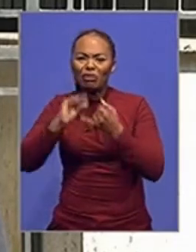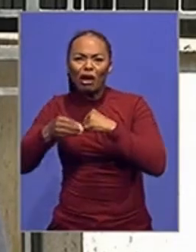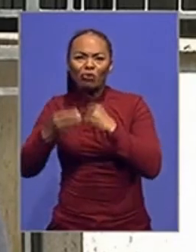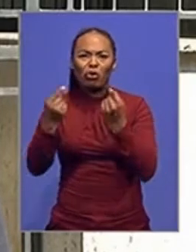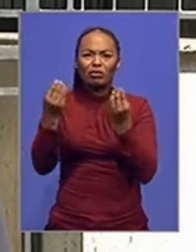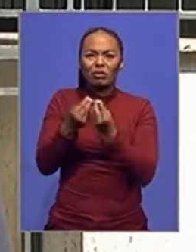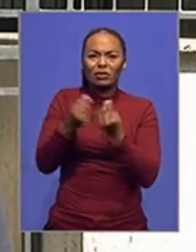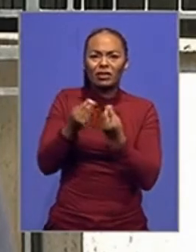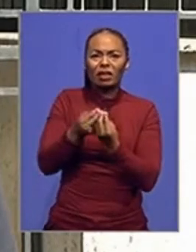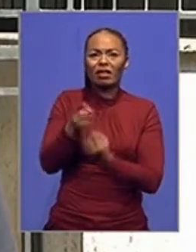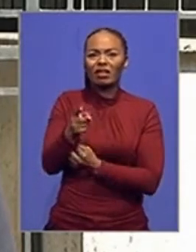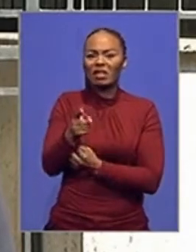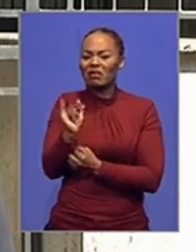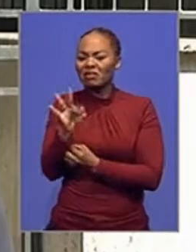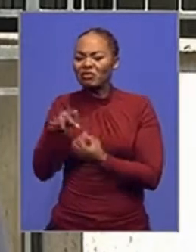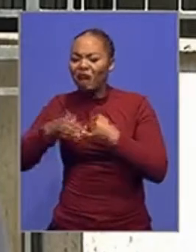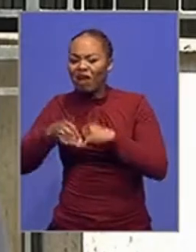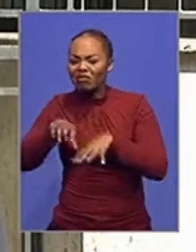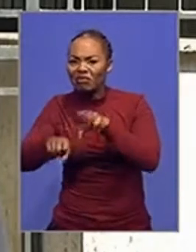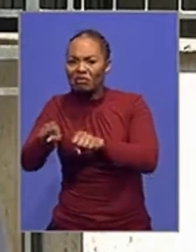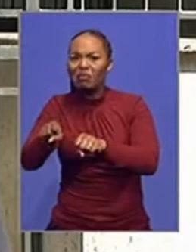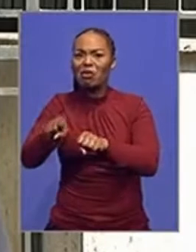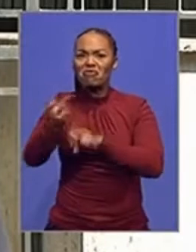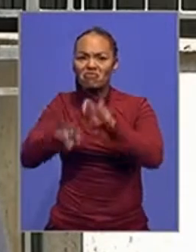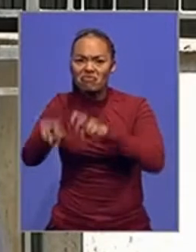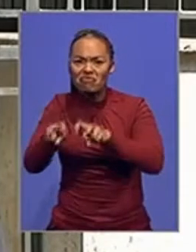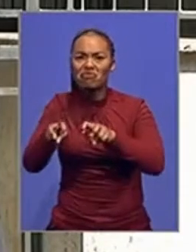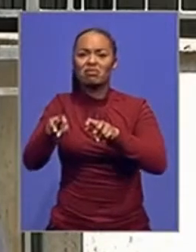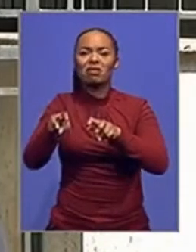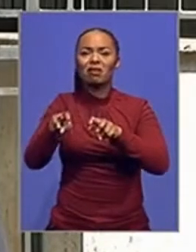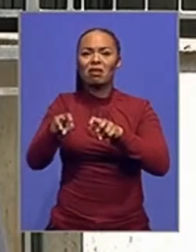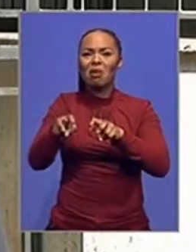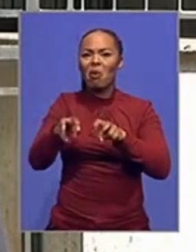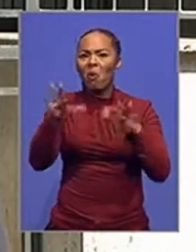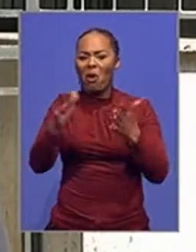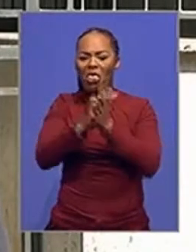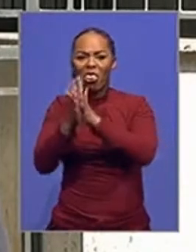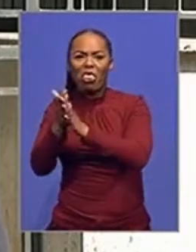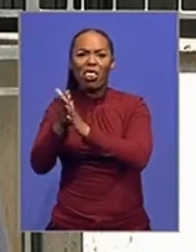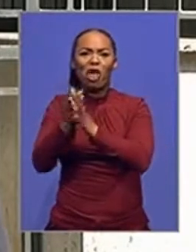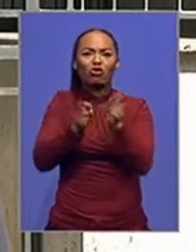a ho etsa botsotsi ba ho utswa kapa ho tlatlapa mabenkele